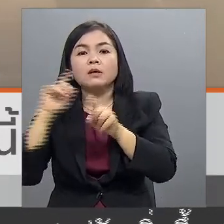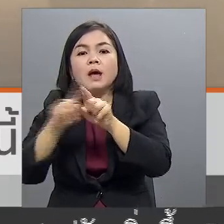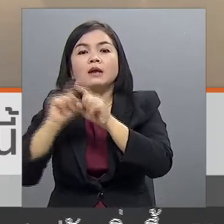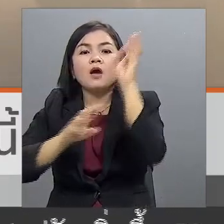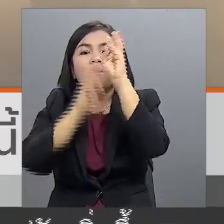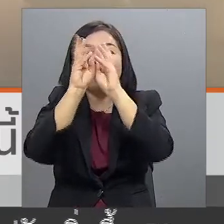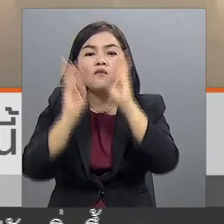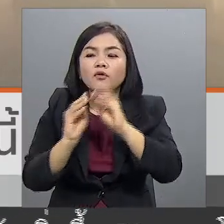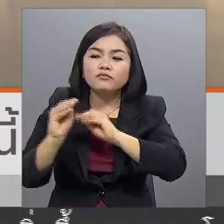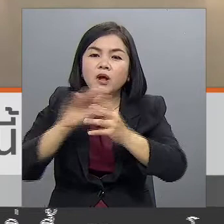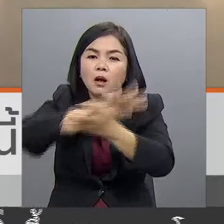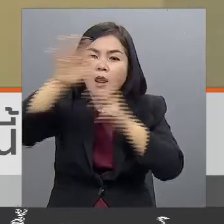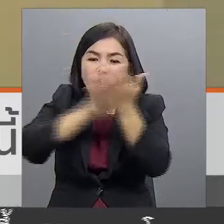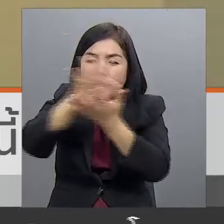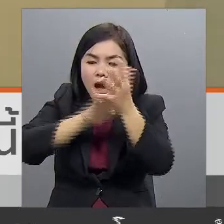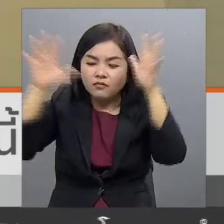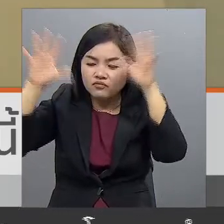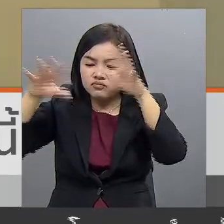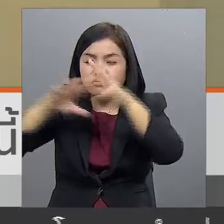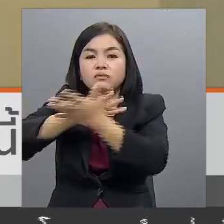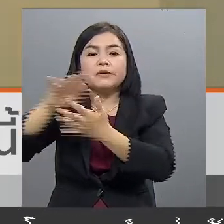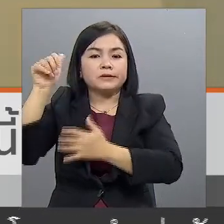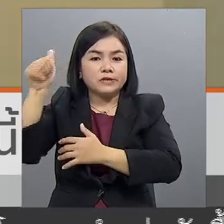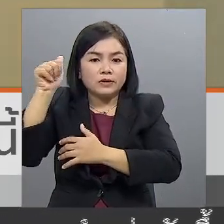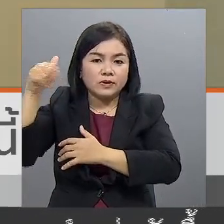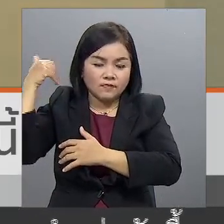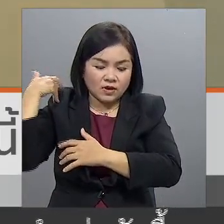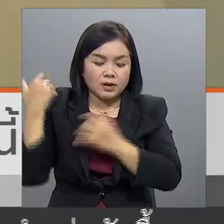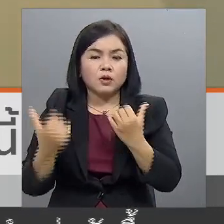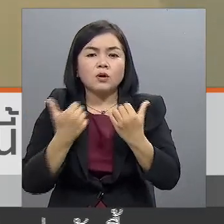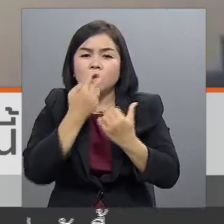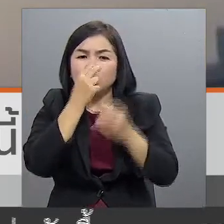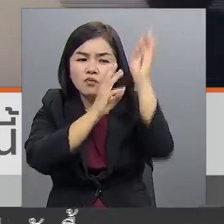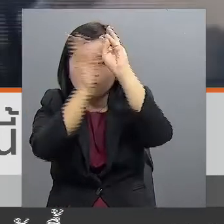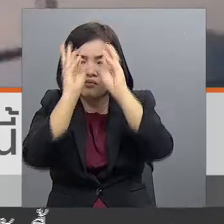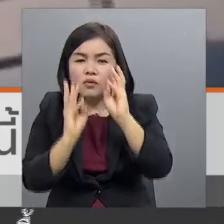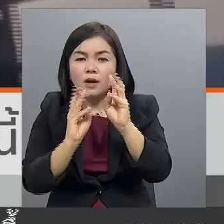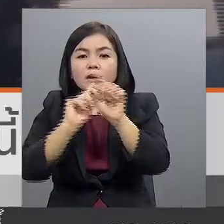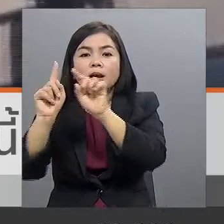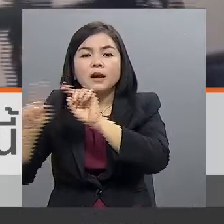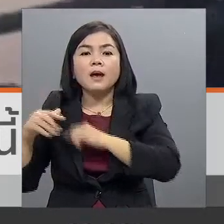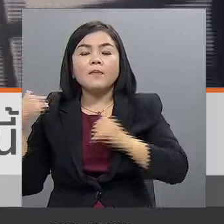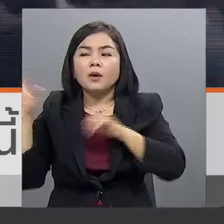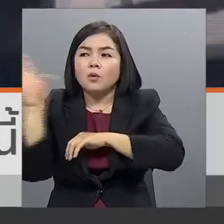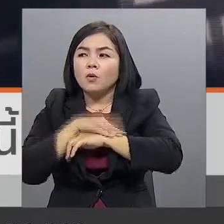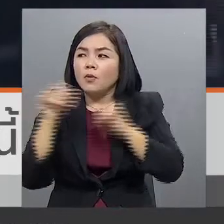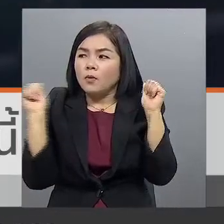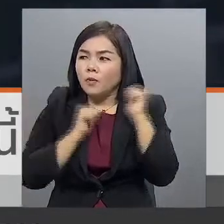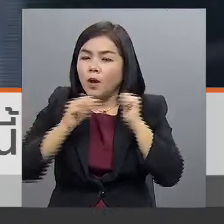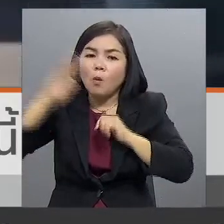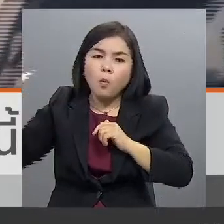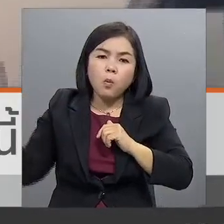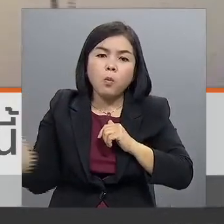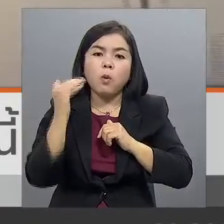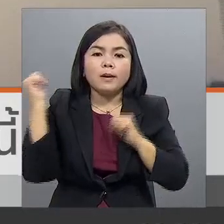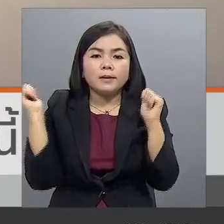ะอองและเหมาะควันสำหรับสภาพอากาศในวันนี้คาดว่าทั่วทุภูมภาคจะมอากาศเย็ลงกัมีลมแรงอุณภาพุยจะ